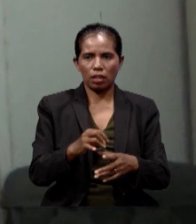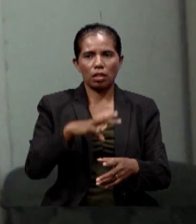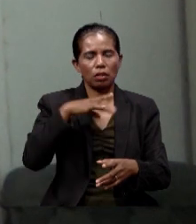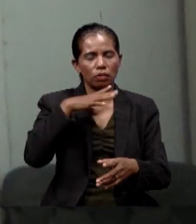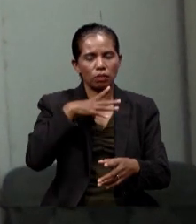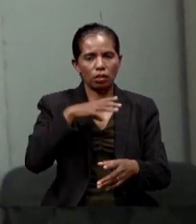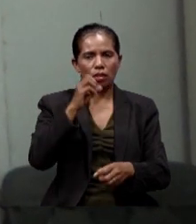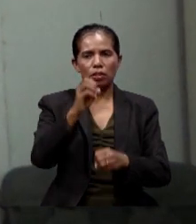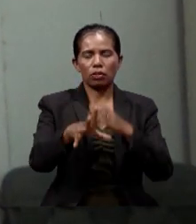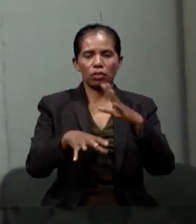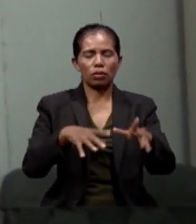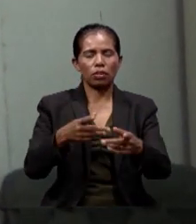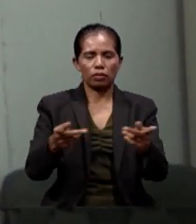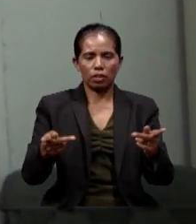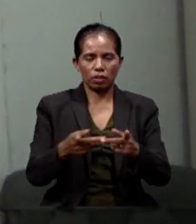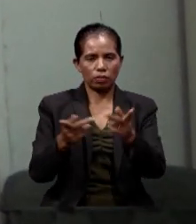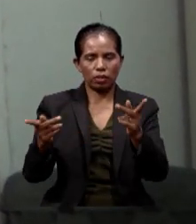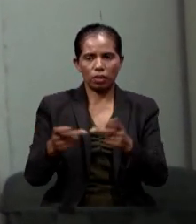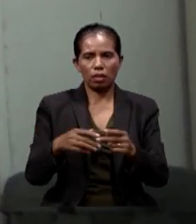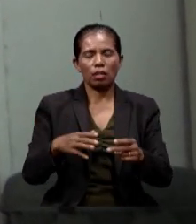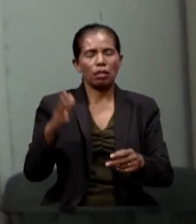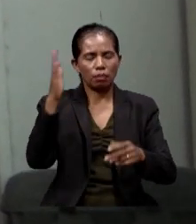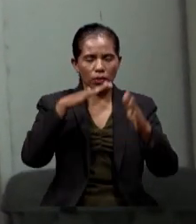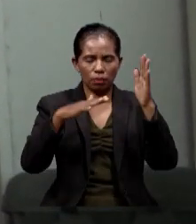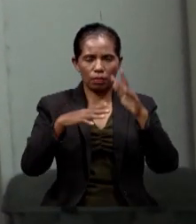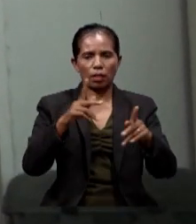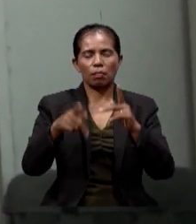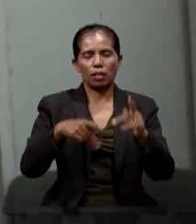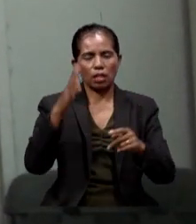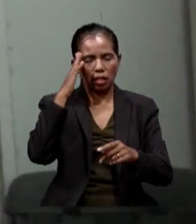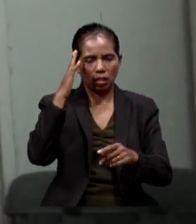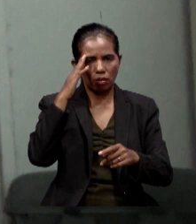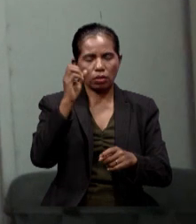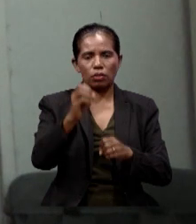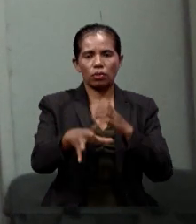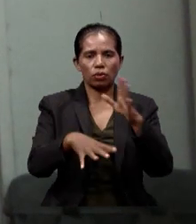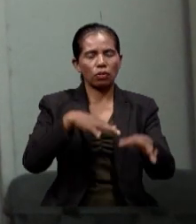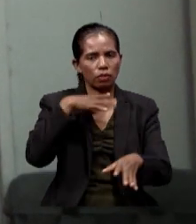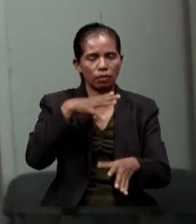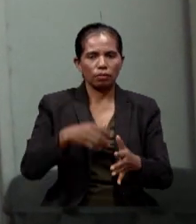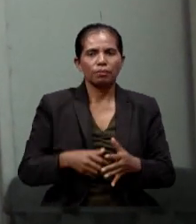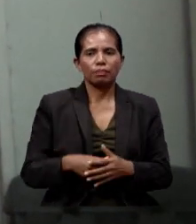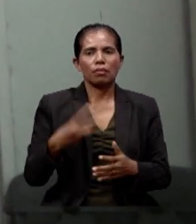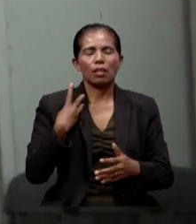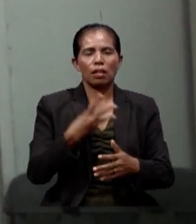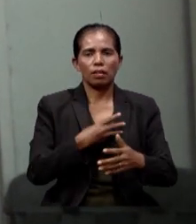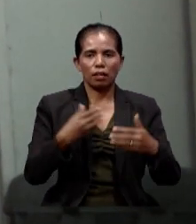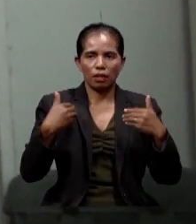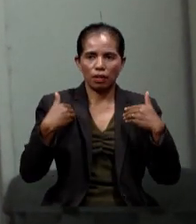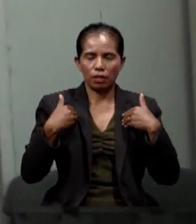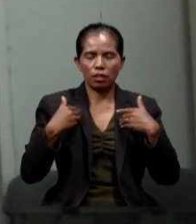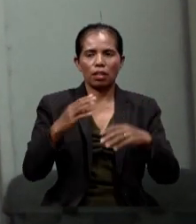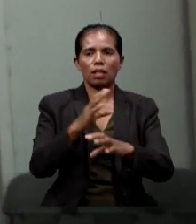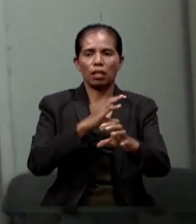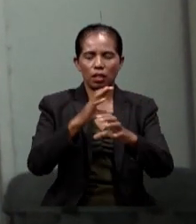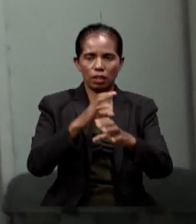namkari iha fatin problema hume consciência e mania tua so eliso gestão ita ia ona ita ia careta